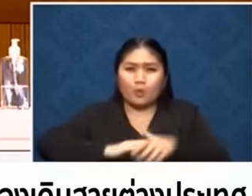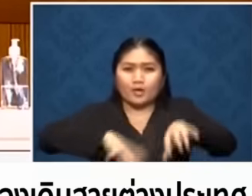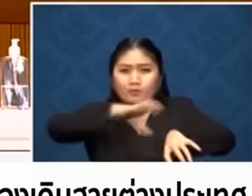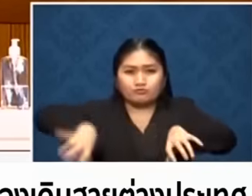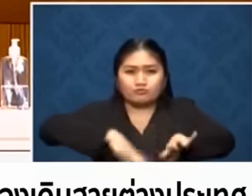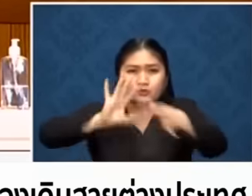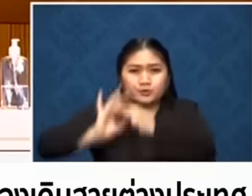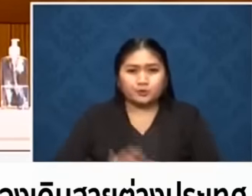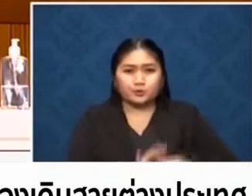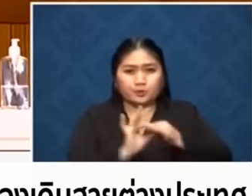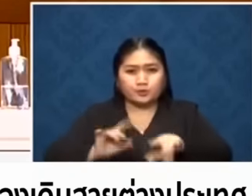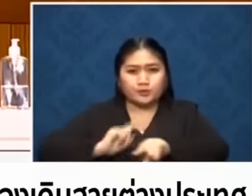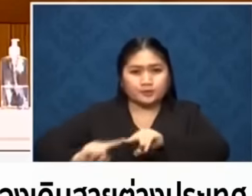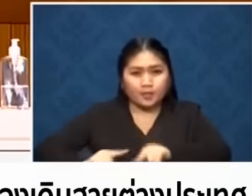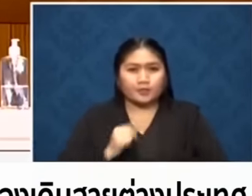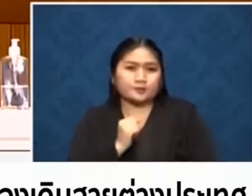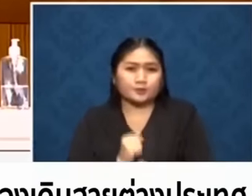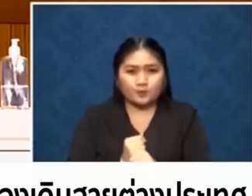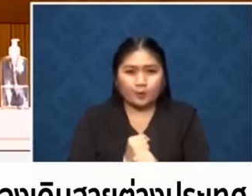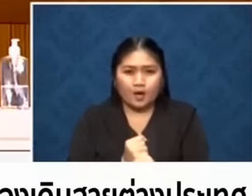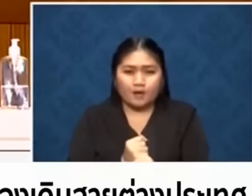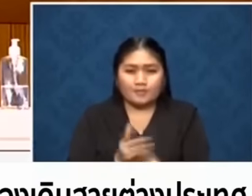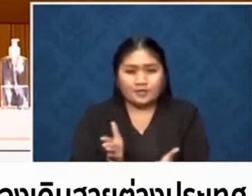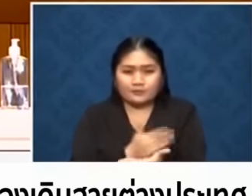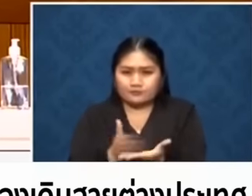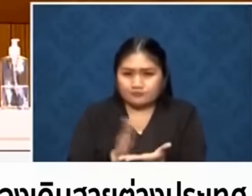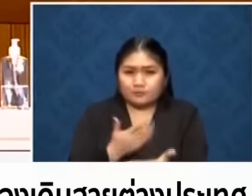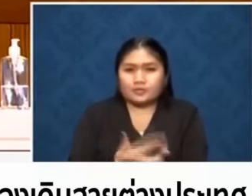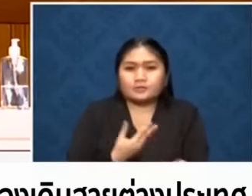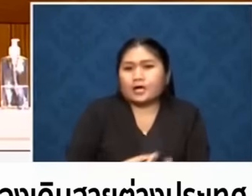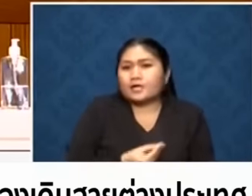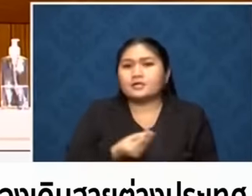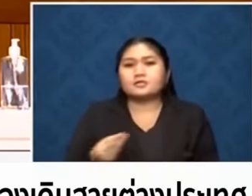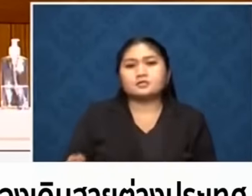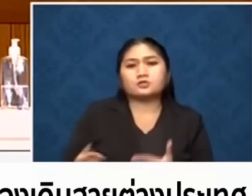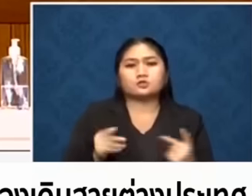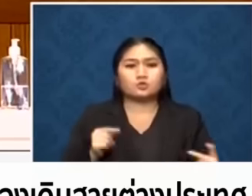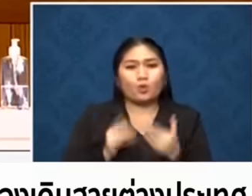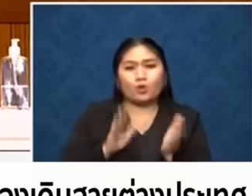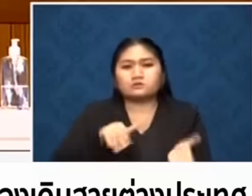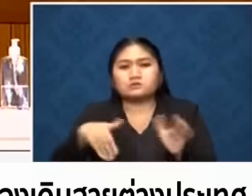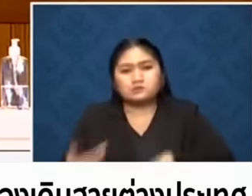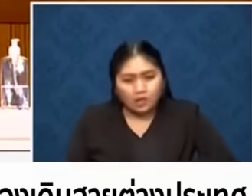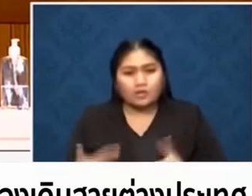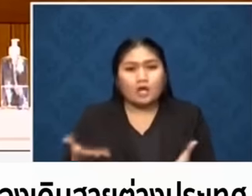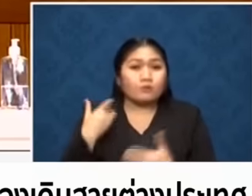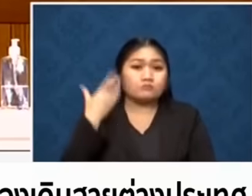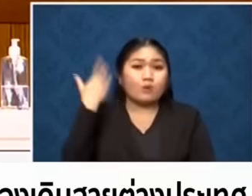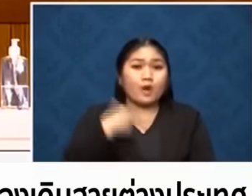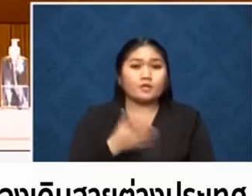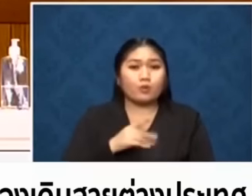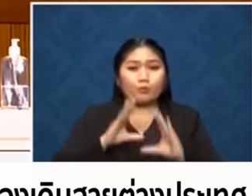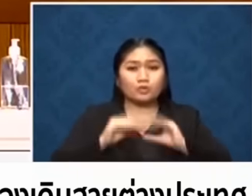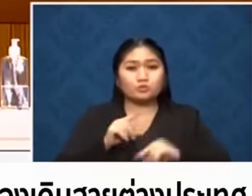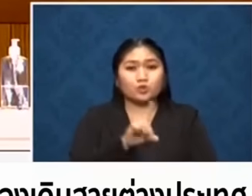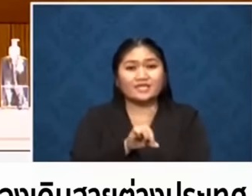นะคะหลังจากนั้นค่ะนายกก็ได้แจงถึงการเดินทางเยือนต่างประเทศว่าไปเนี่ยไปเจอระดับผู้นำเพื่อเชื่อมความสัมพันธ์